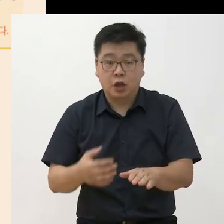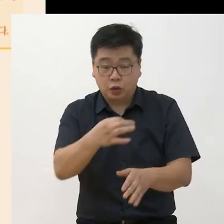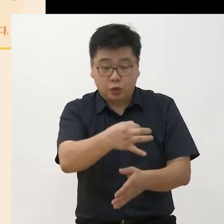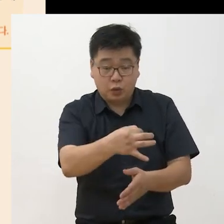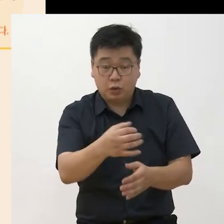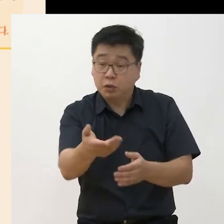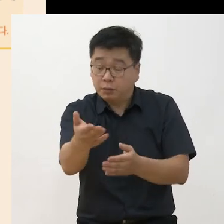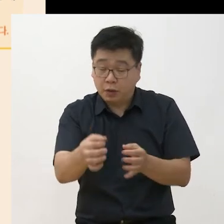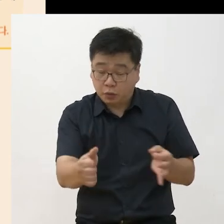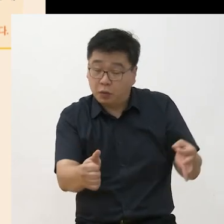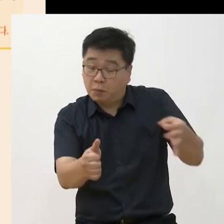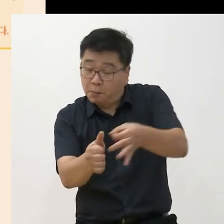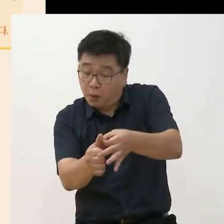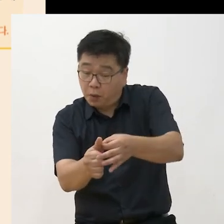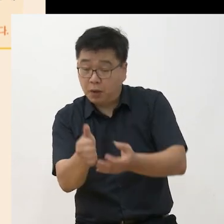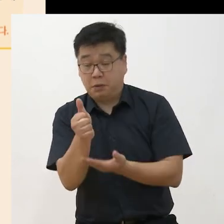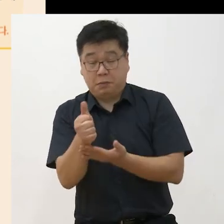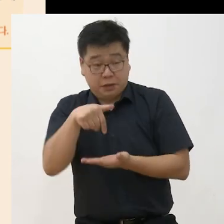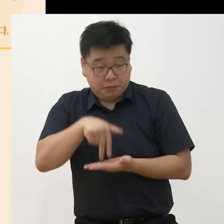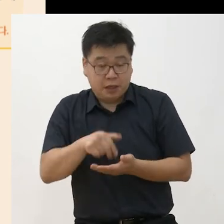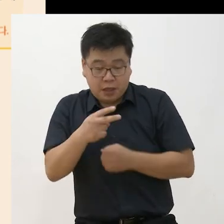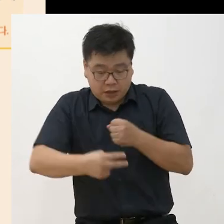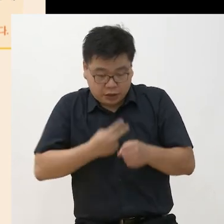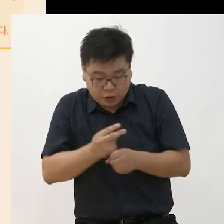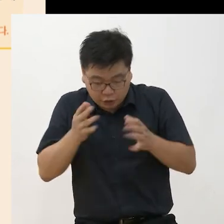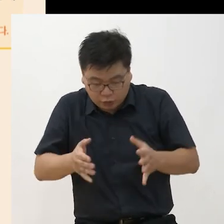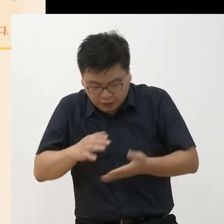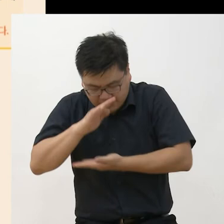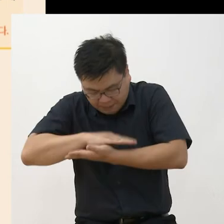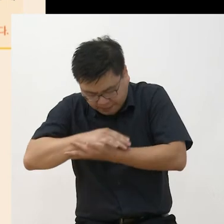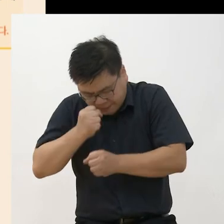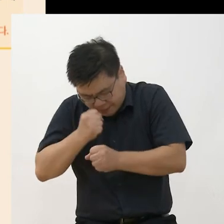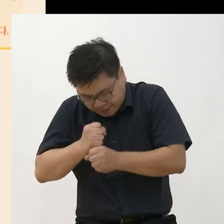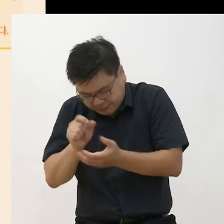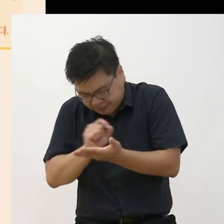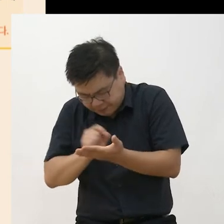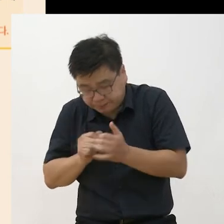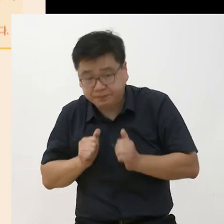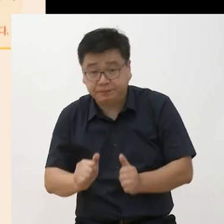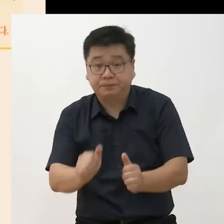받고 2년 동안 창작 활동을 열심히 하신 다음에 그